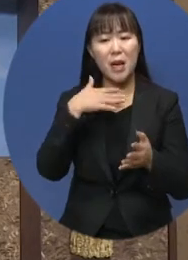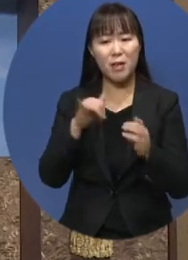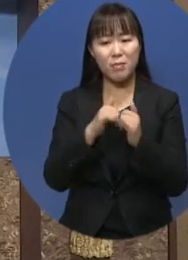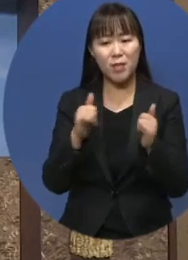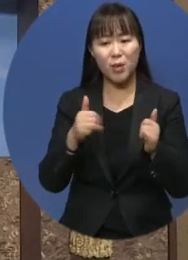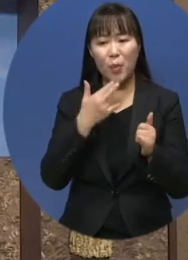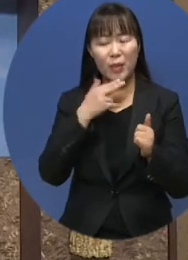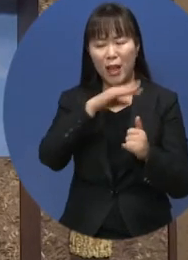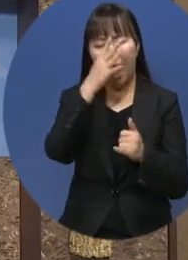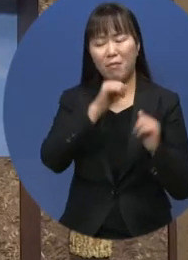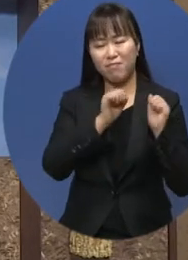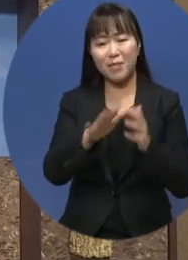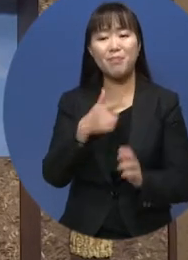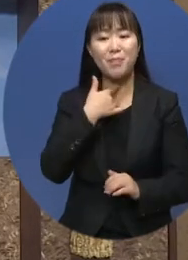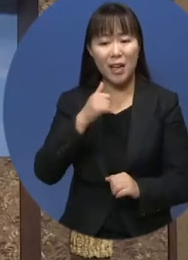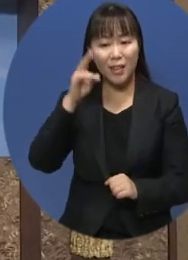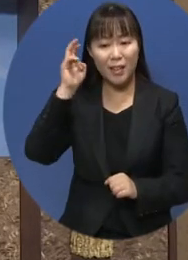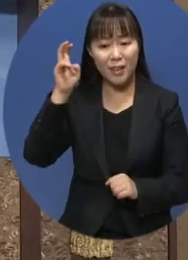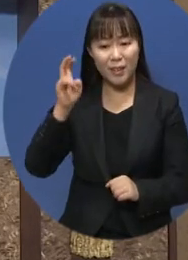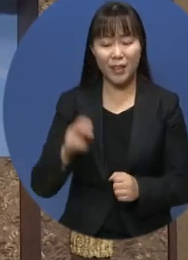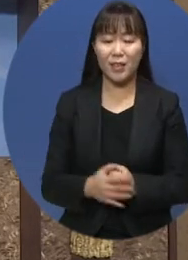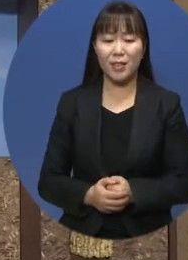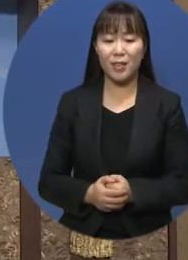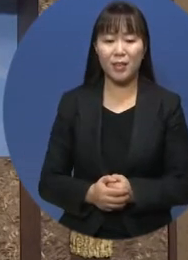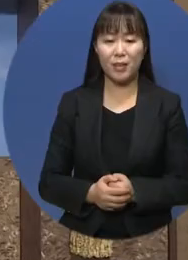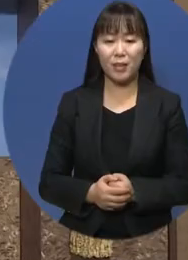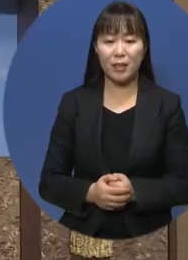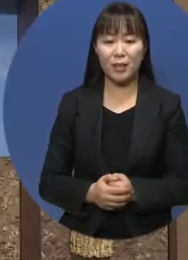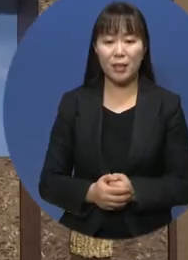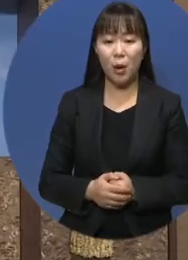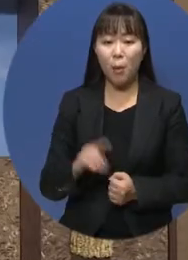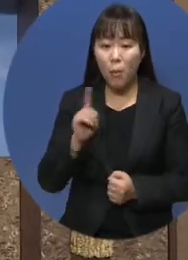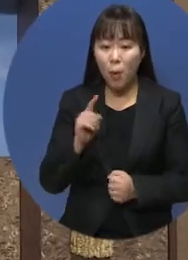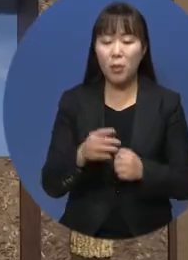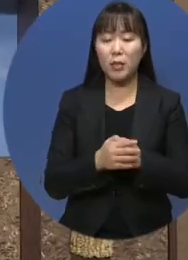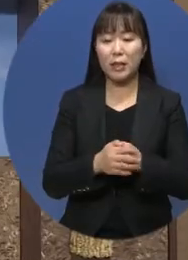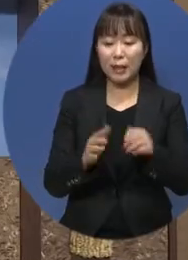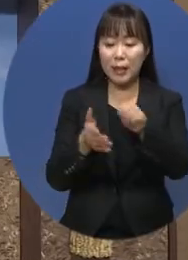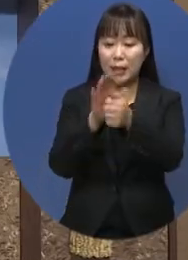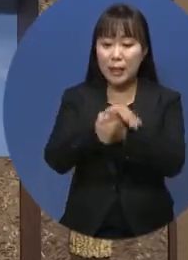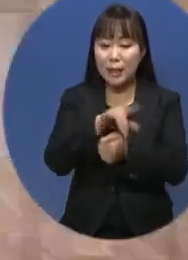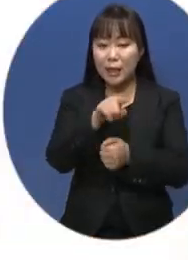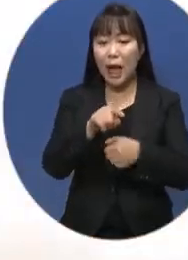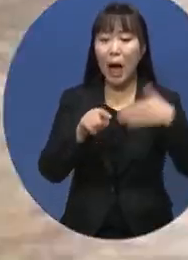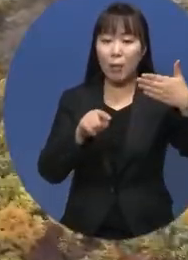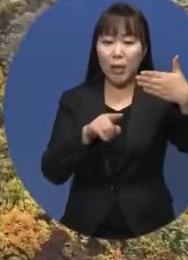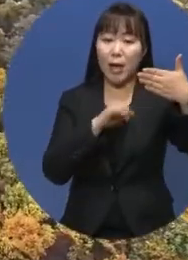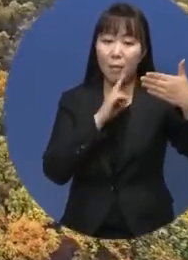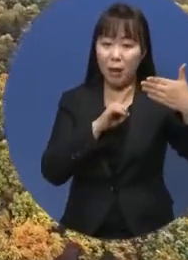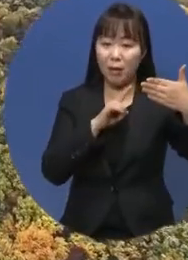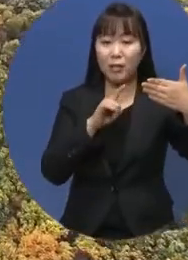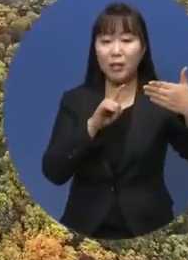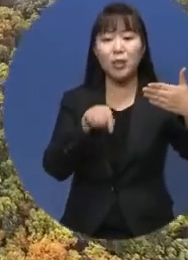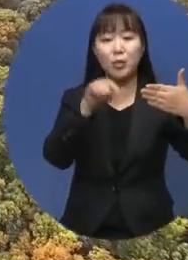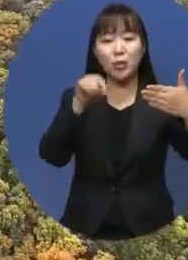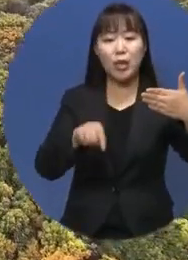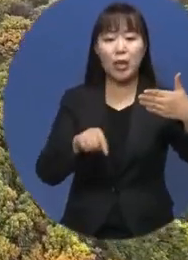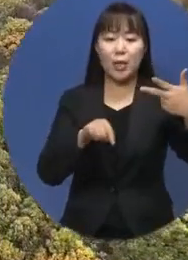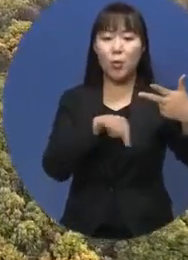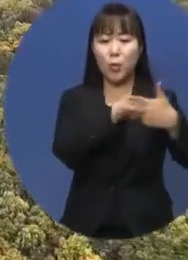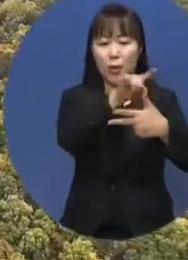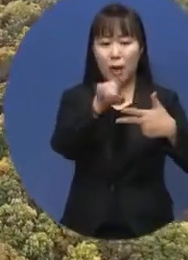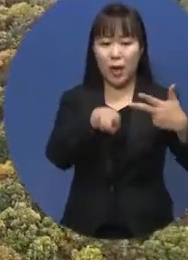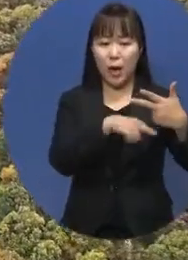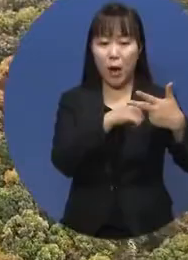없을 거에요 아 이궁 그는 그러면 어명이 9개 다 라고 표현했는데 그 걷는 9 개 중에서 7개의